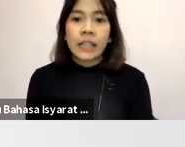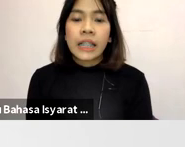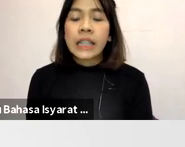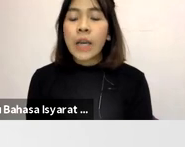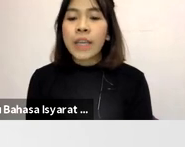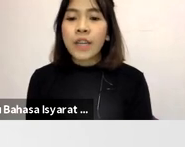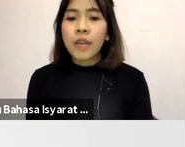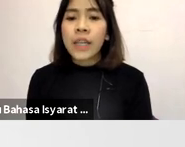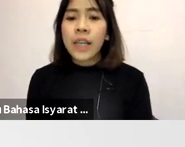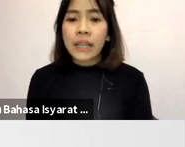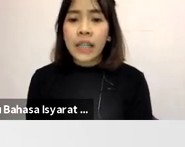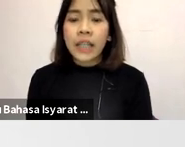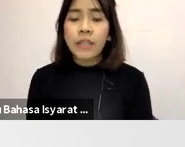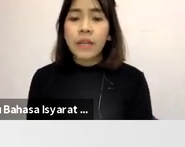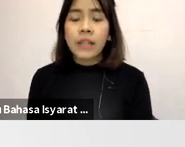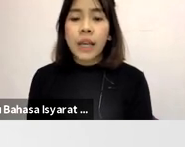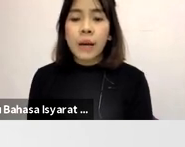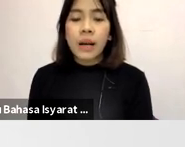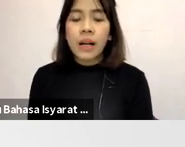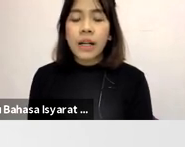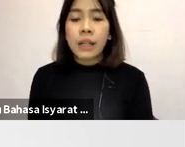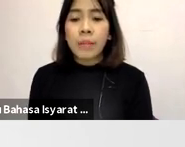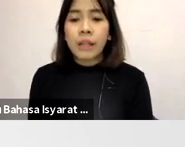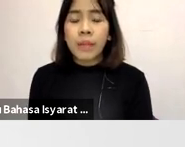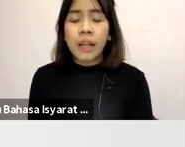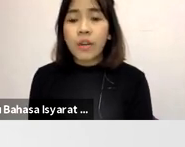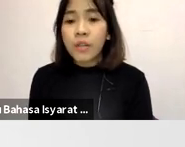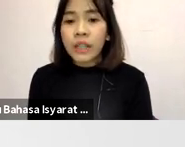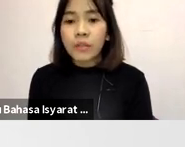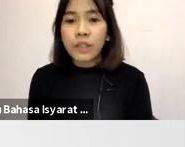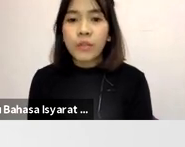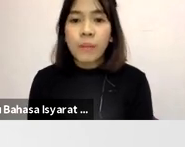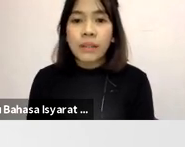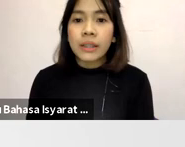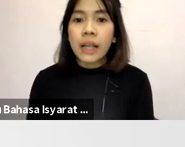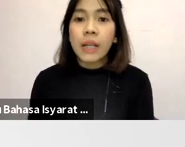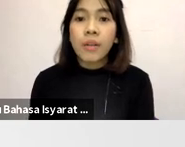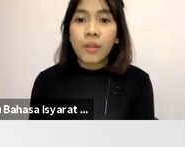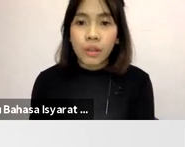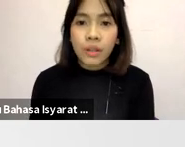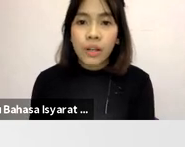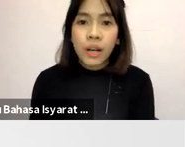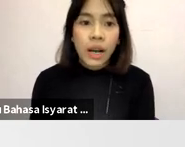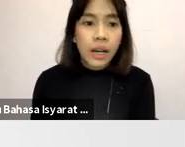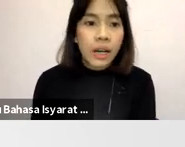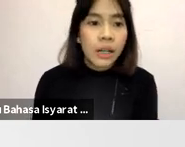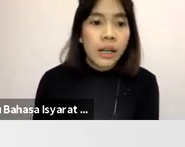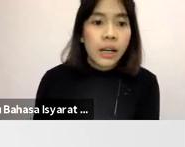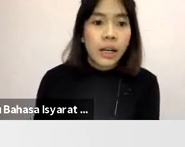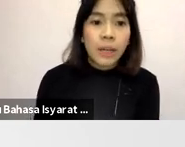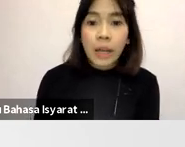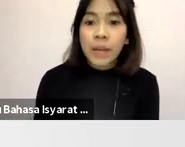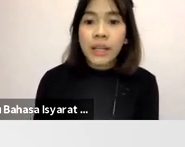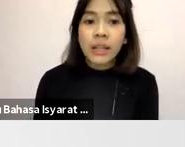Jadi saya pikir juga hingga saat ini juga saya dan teman-teman dan komunitas kulit juga masih saling mendorong agar